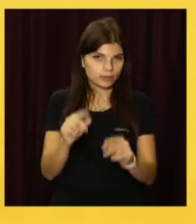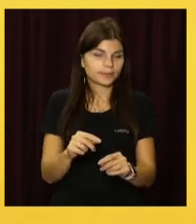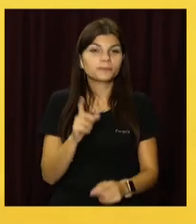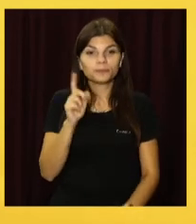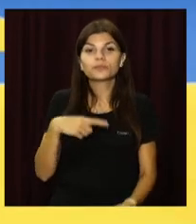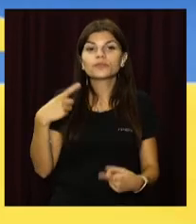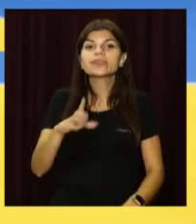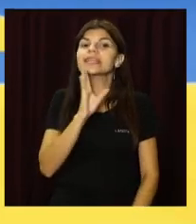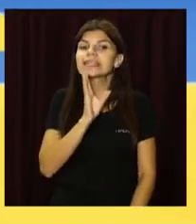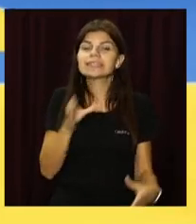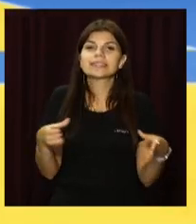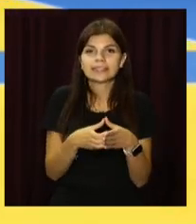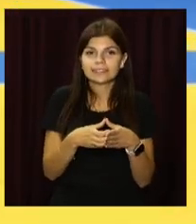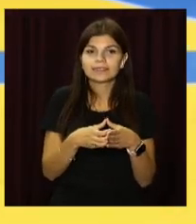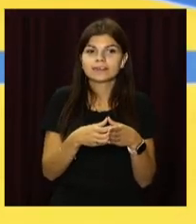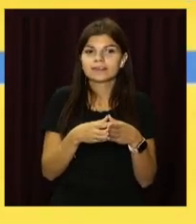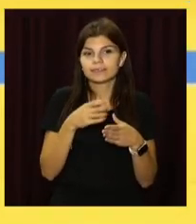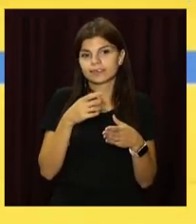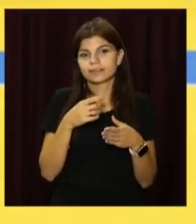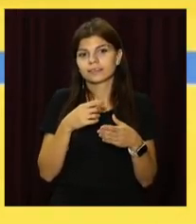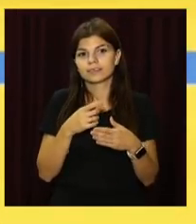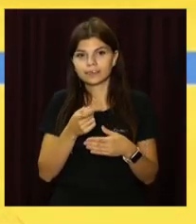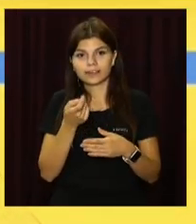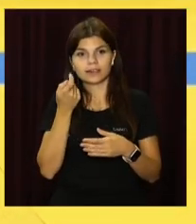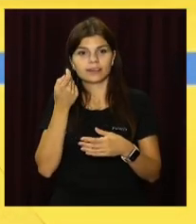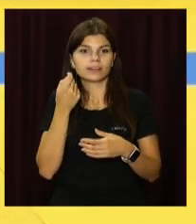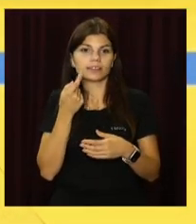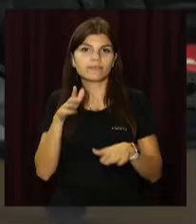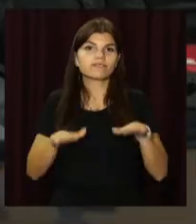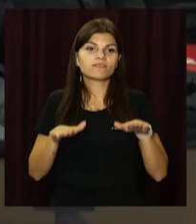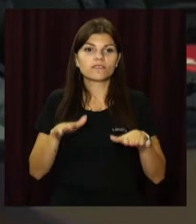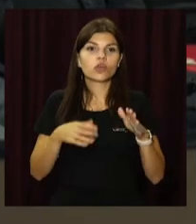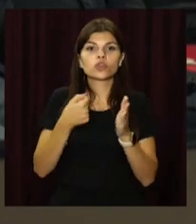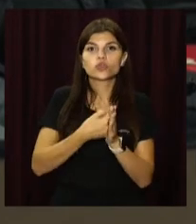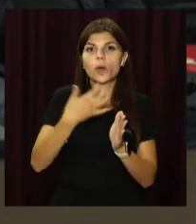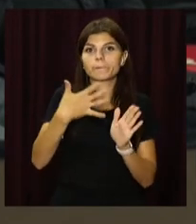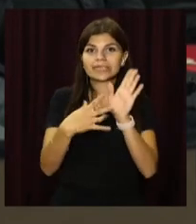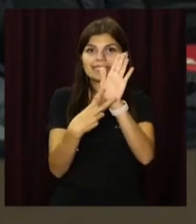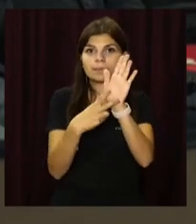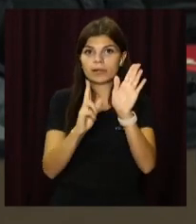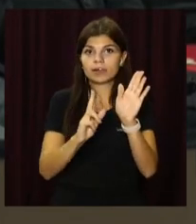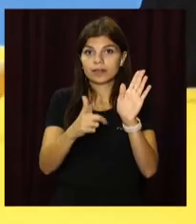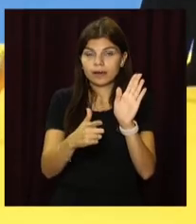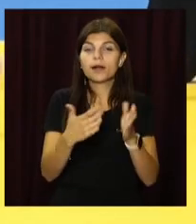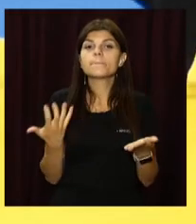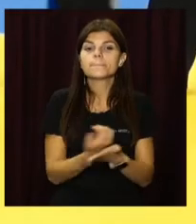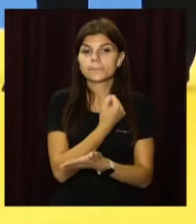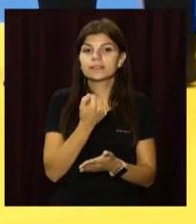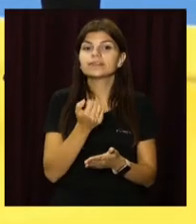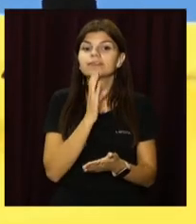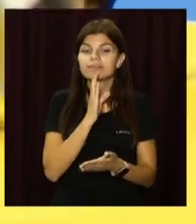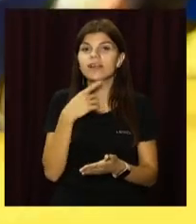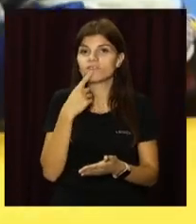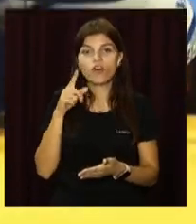Софія Бординських. У фіналі вона достроково здолала свою суперницю у вазі до 57 кілограмів. Переможниця